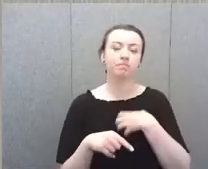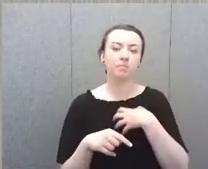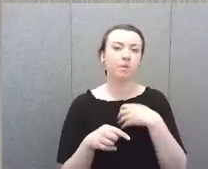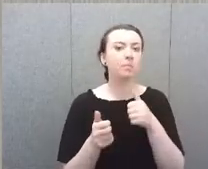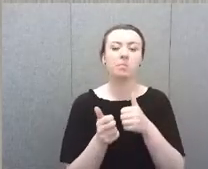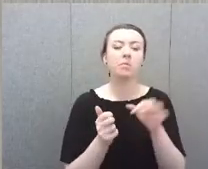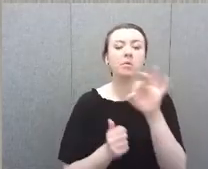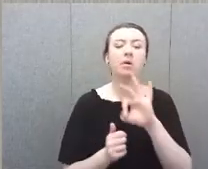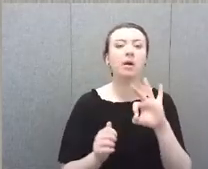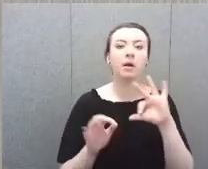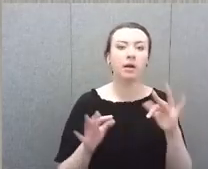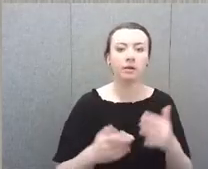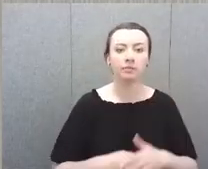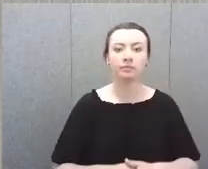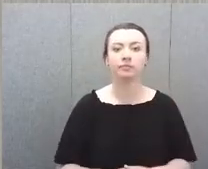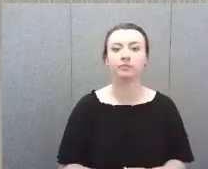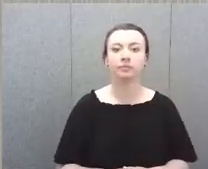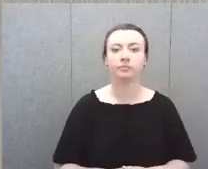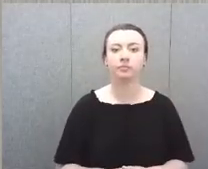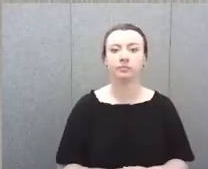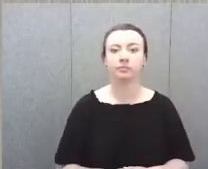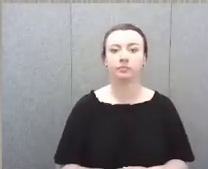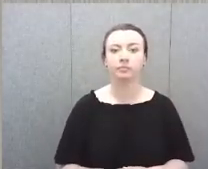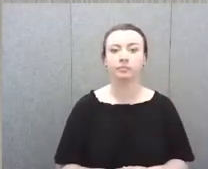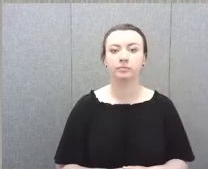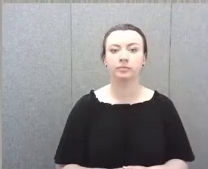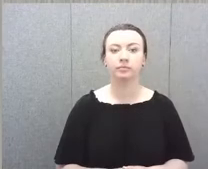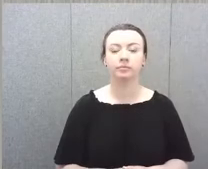– безопасность.